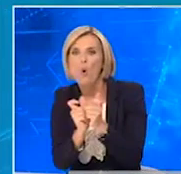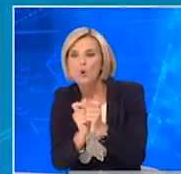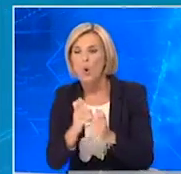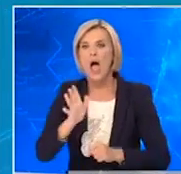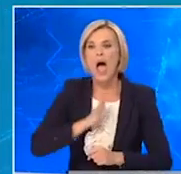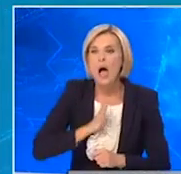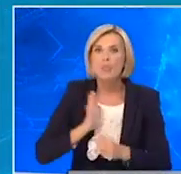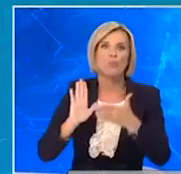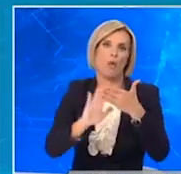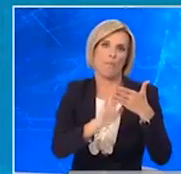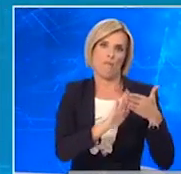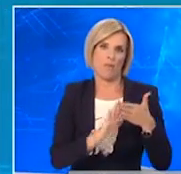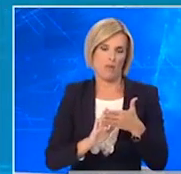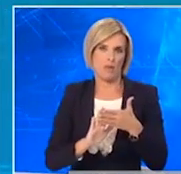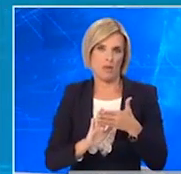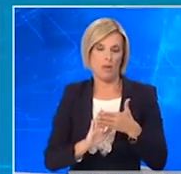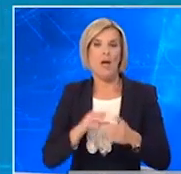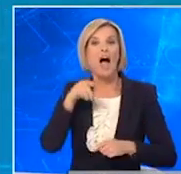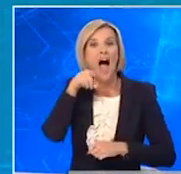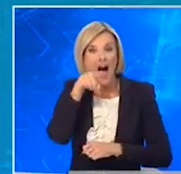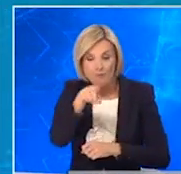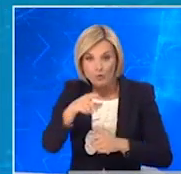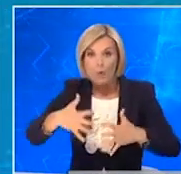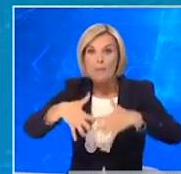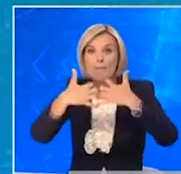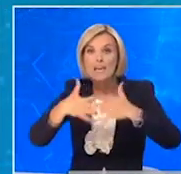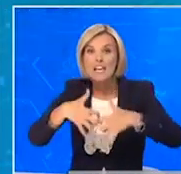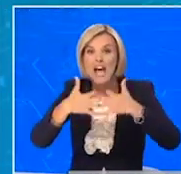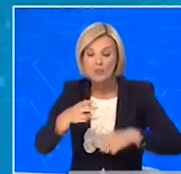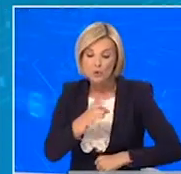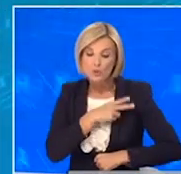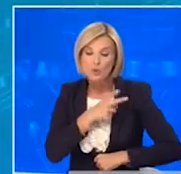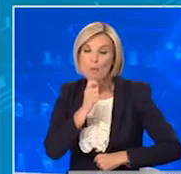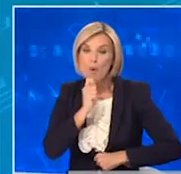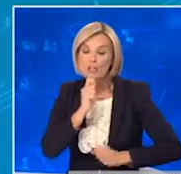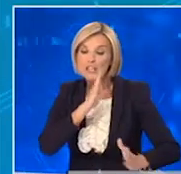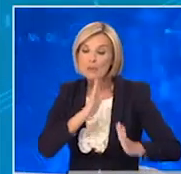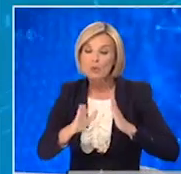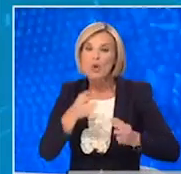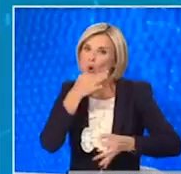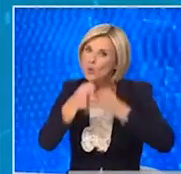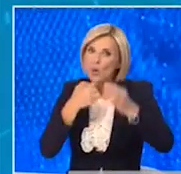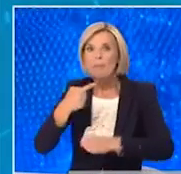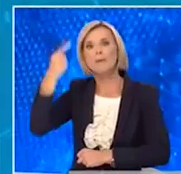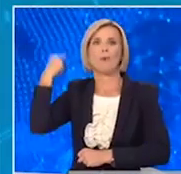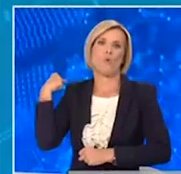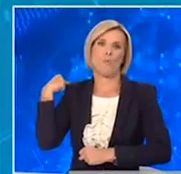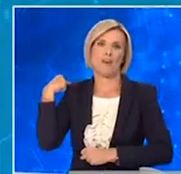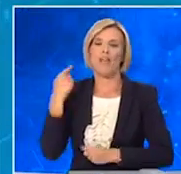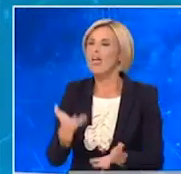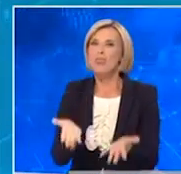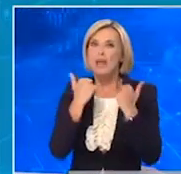άνθρωπο. Όμως εκεί παρεμβαίνει ο μηχανισμός της πολιτικής προστασίας. Το είπα και στην προηγούμενη ενημέρωση. Δεν υπάρχουν ορφανά